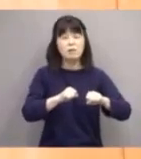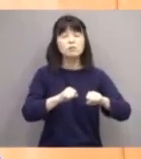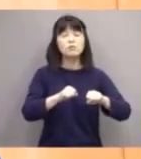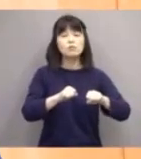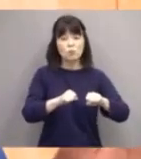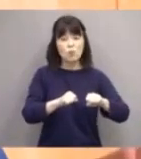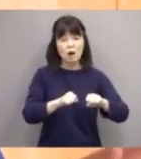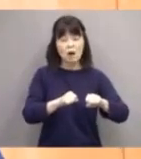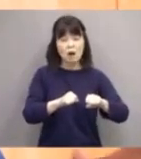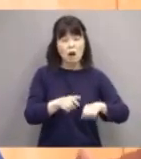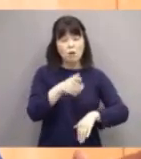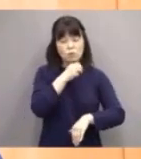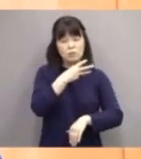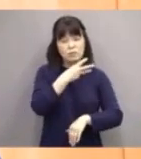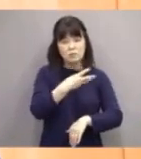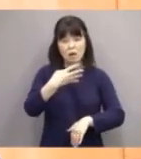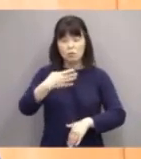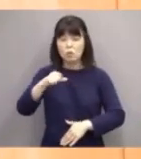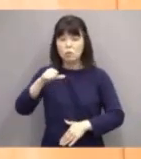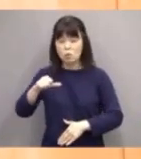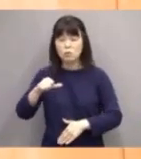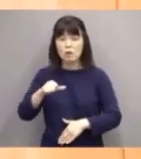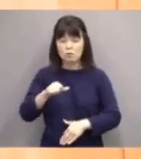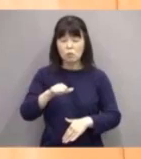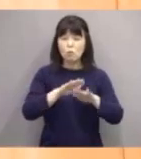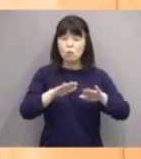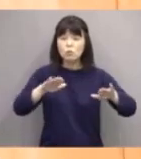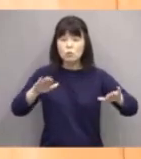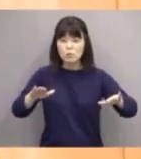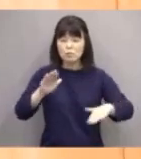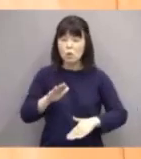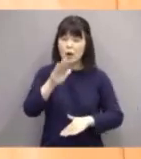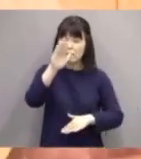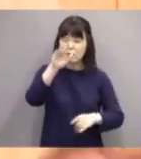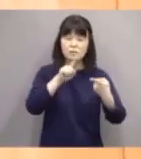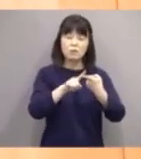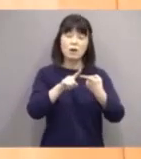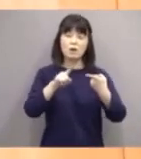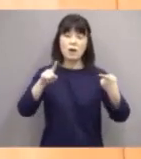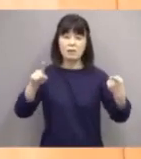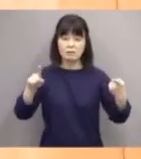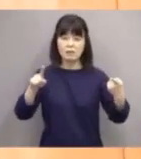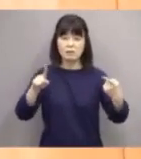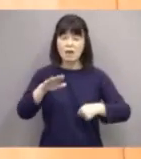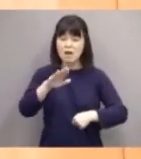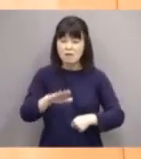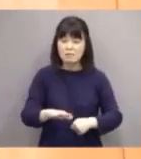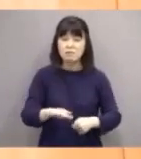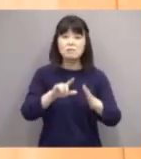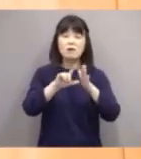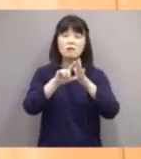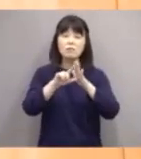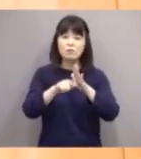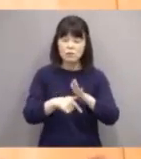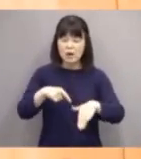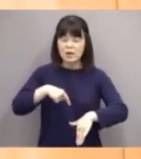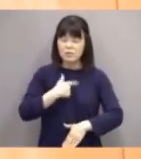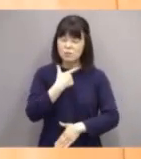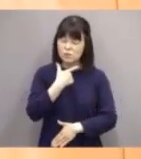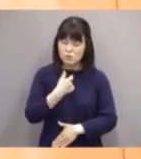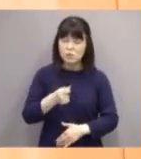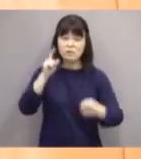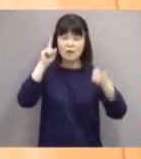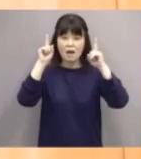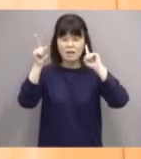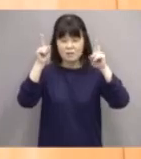の3歳4歳5歳の子どもたちの発達にそぐわない。やっぱり小さければ小さいほど好きなことを十分